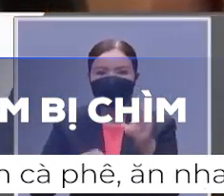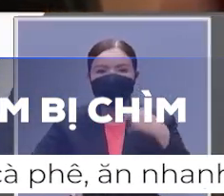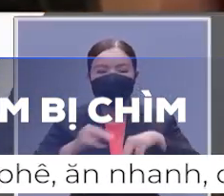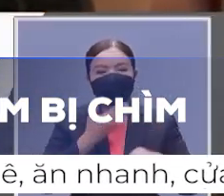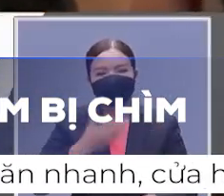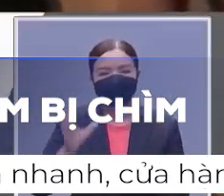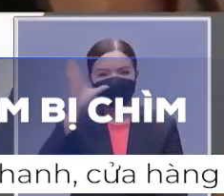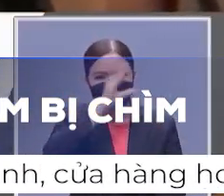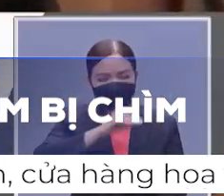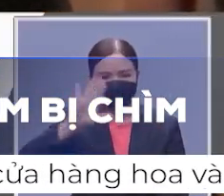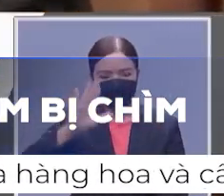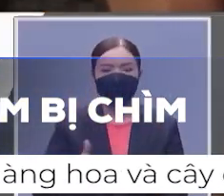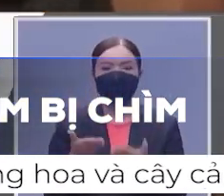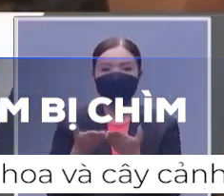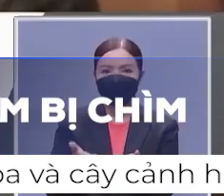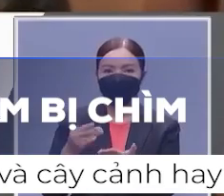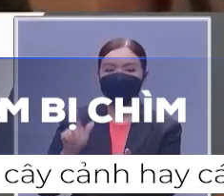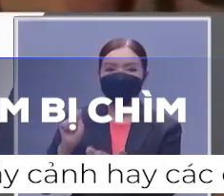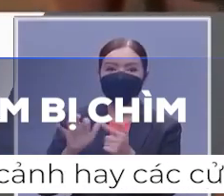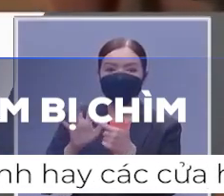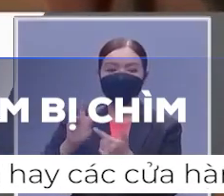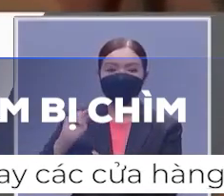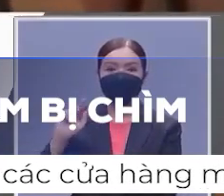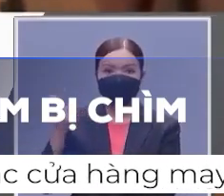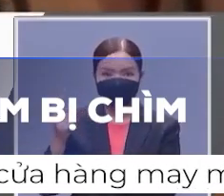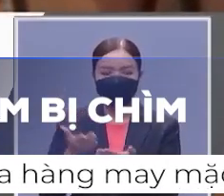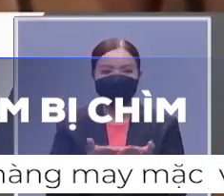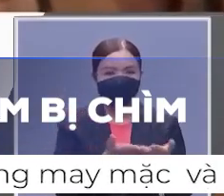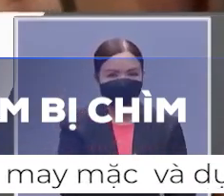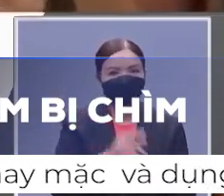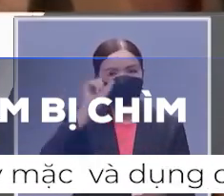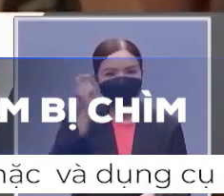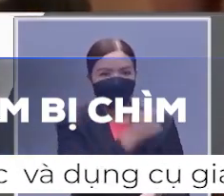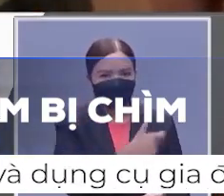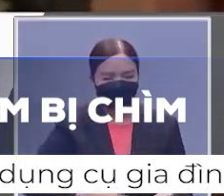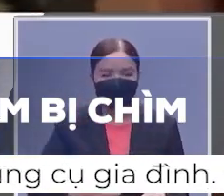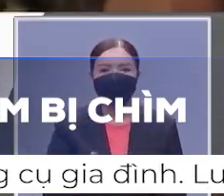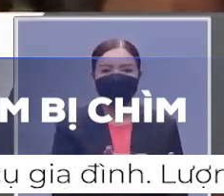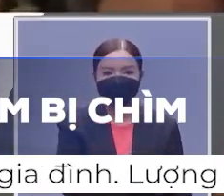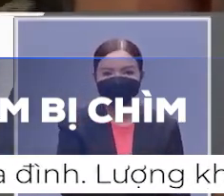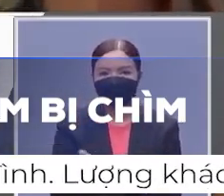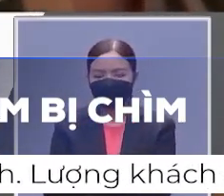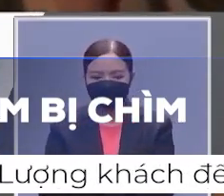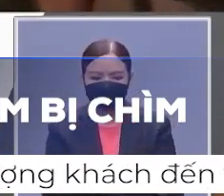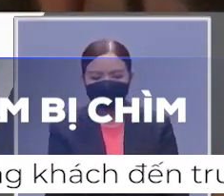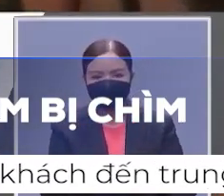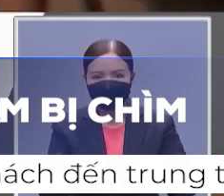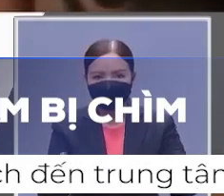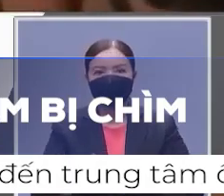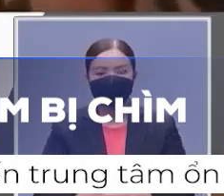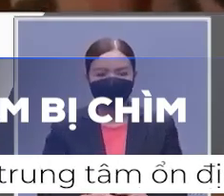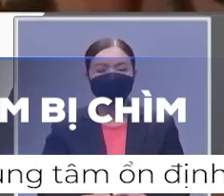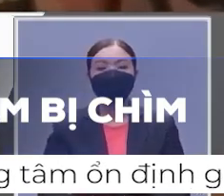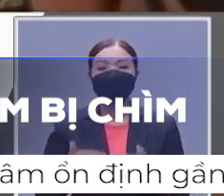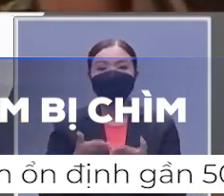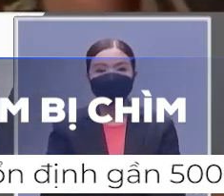Về vụ chìm tàu hộ vệ tên lửa HTMS Sukhothai, Phó Thống đốc Pichai Lochusakun, chỉ huy Bộ Tư lệnh Vùng